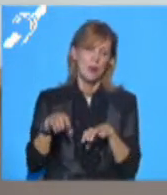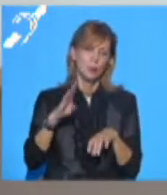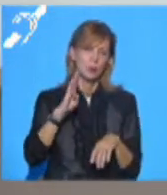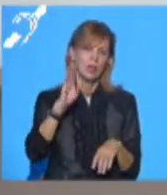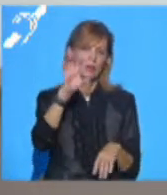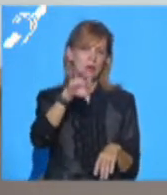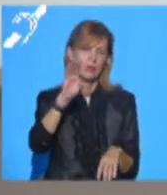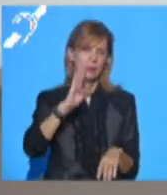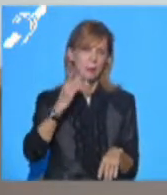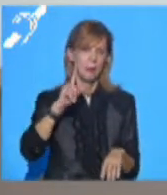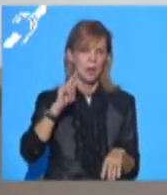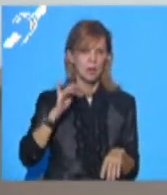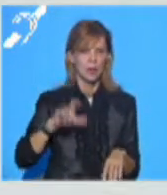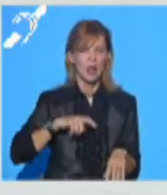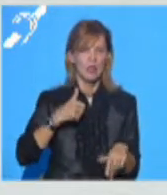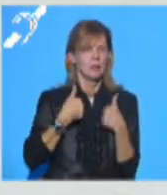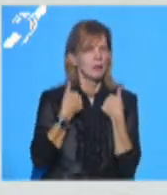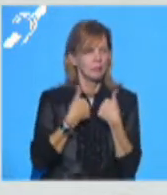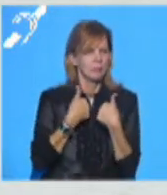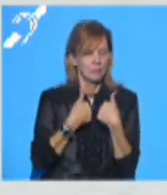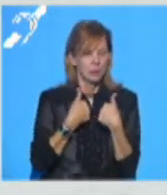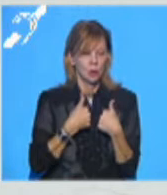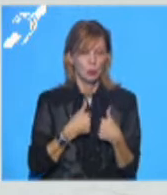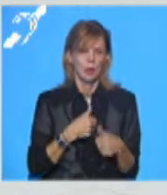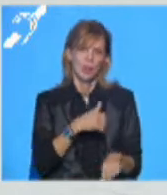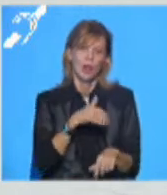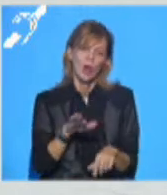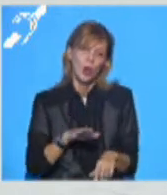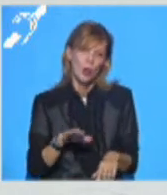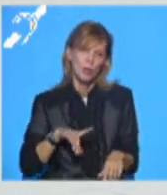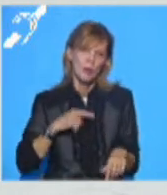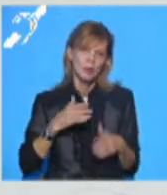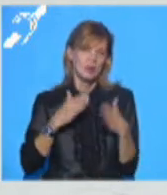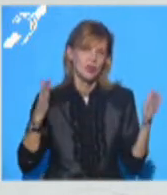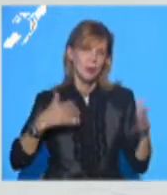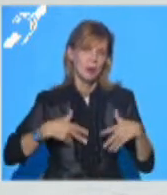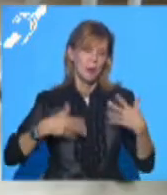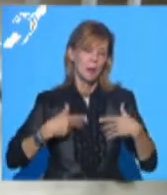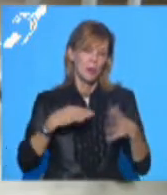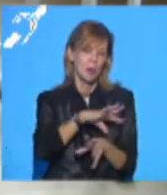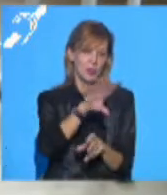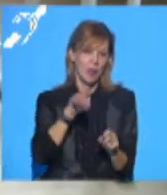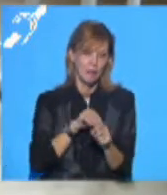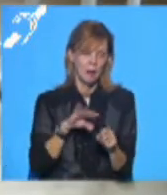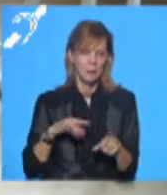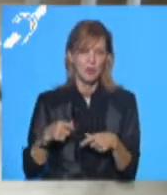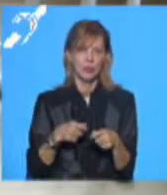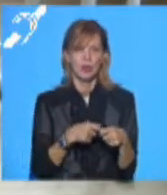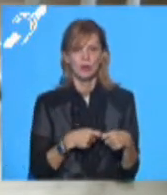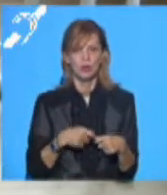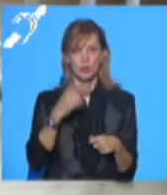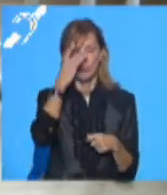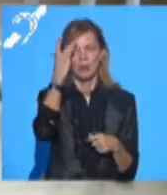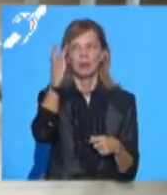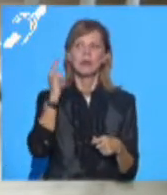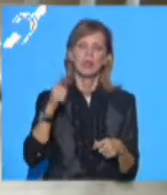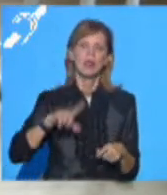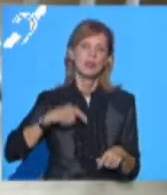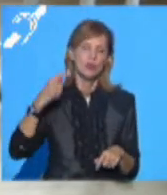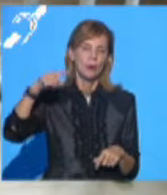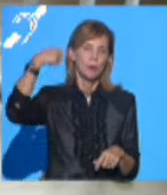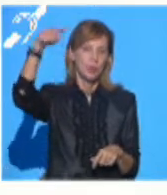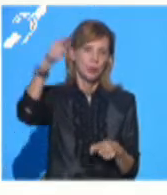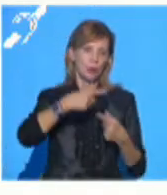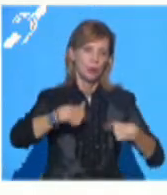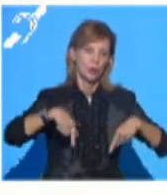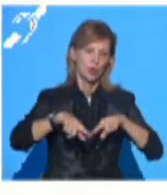gest extraordinar. Copiii fără doar și poate sunt cea mai mare bucurie a familiei și a societății. Ei sunt viitorul